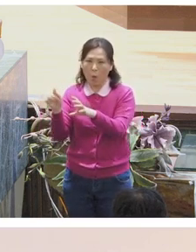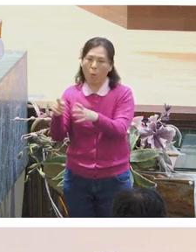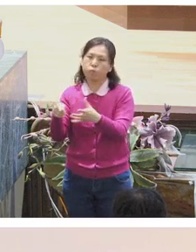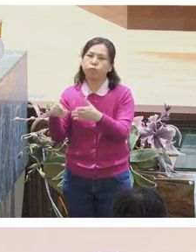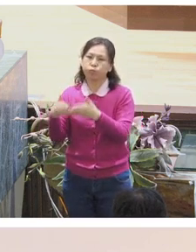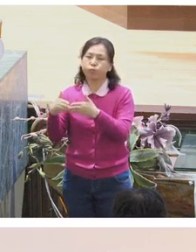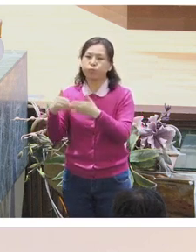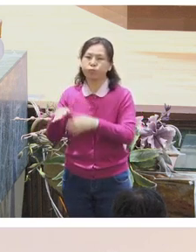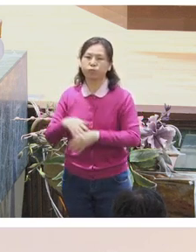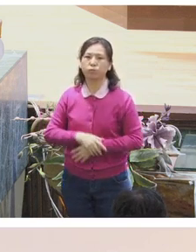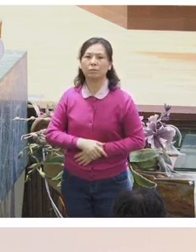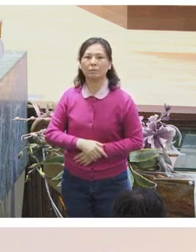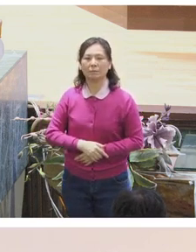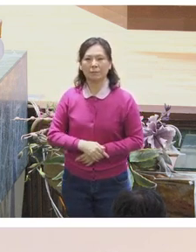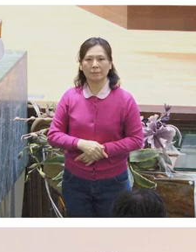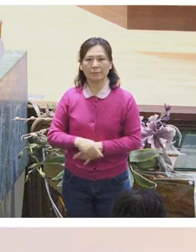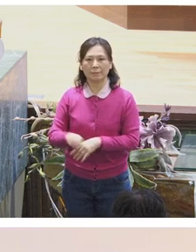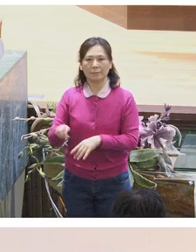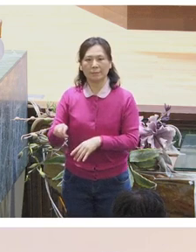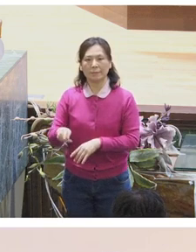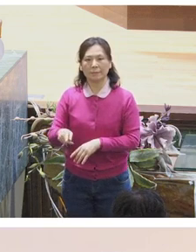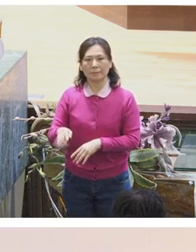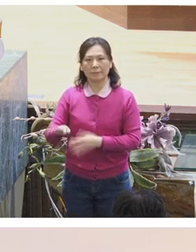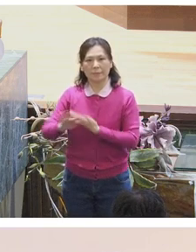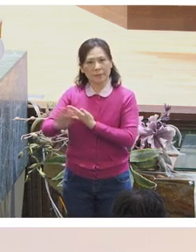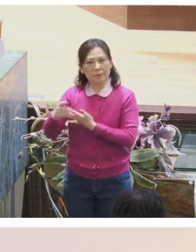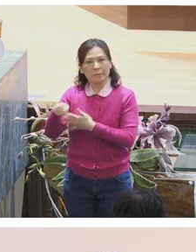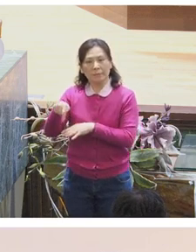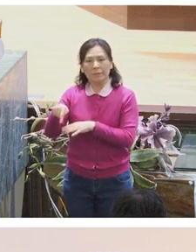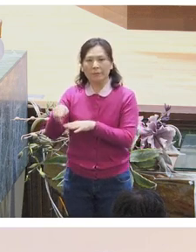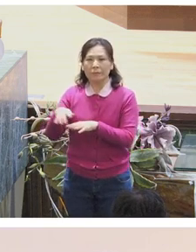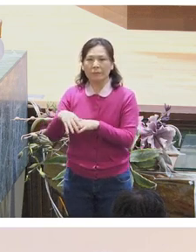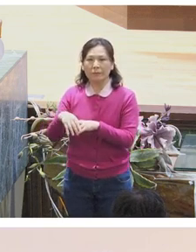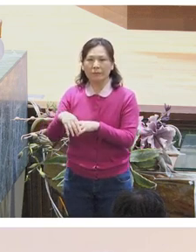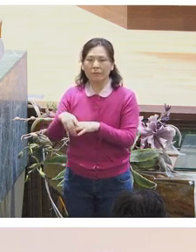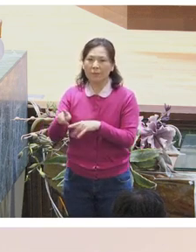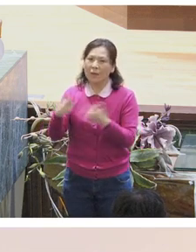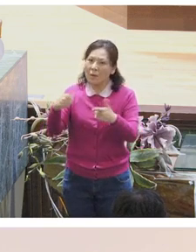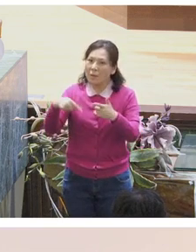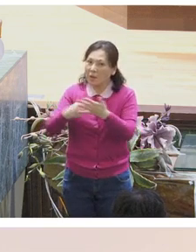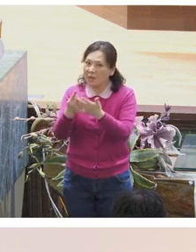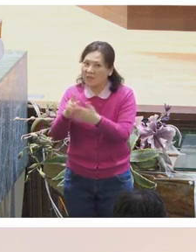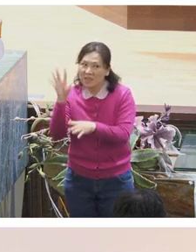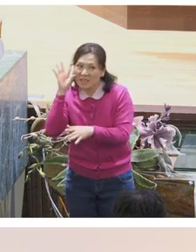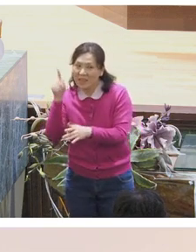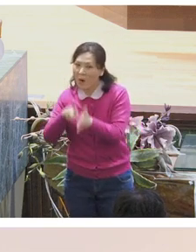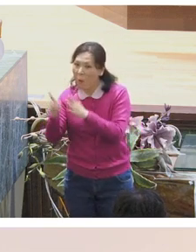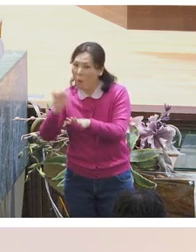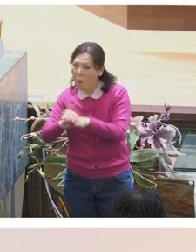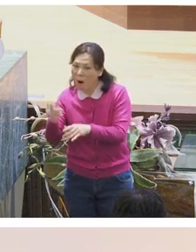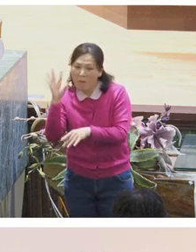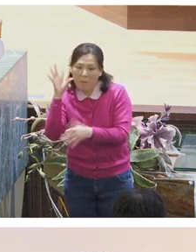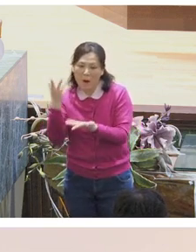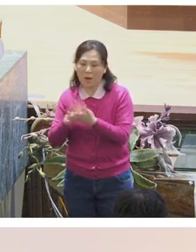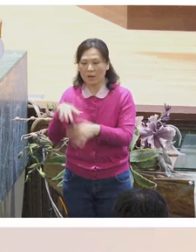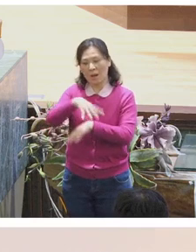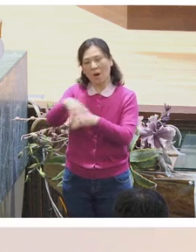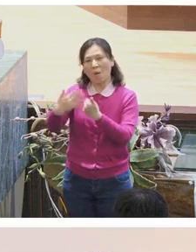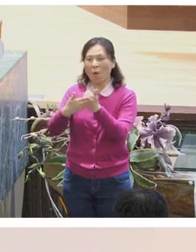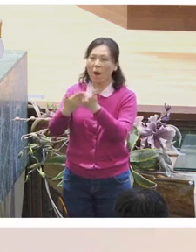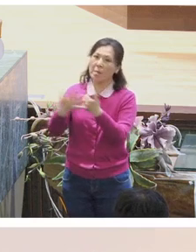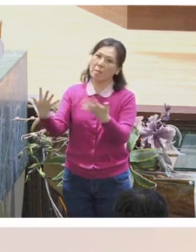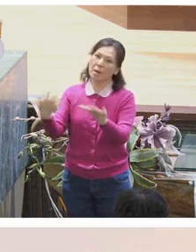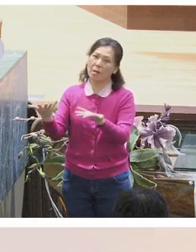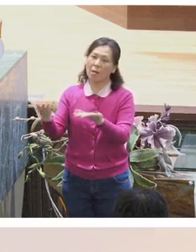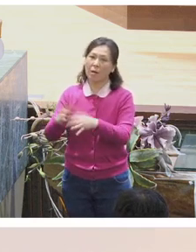意见讨论的管道跟其他形式的，就是你不是可能不是只听专家，比如说环保的问题，那